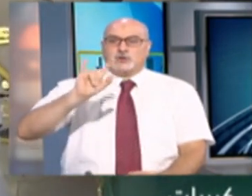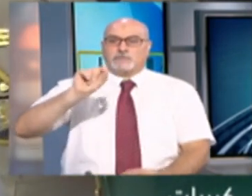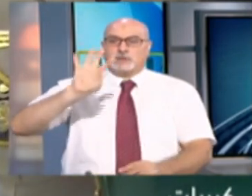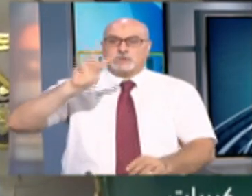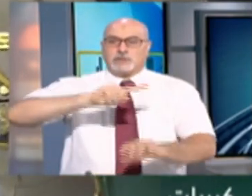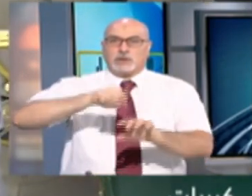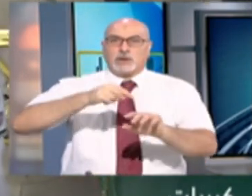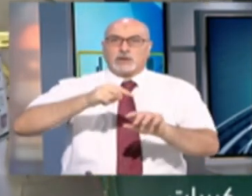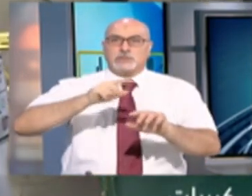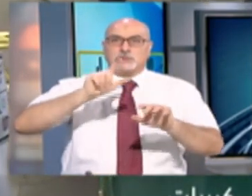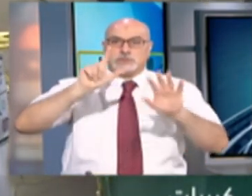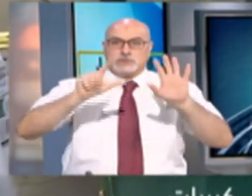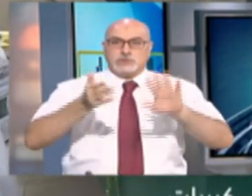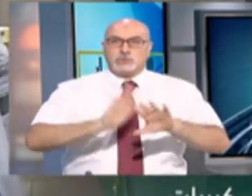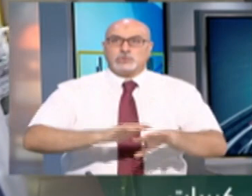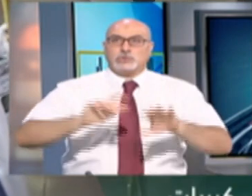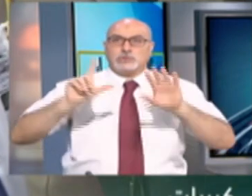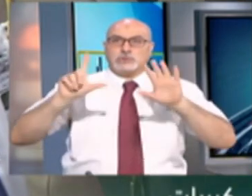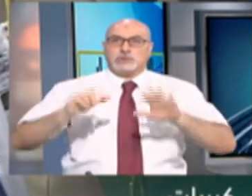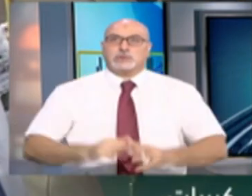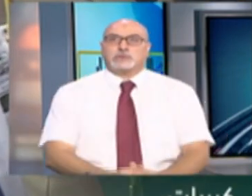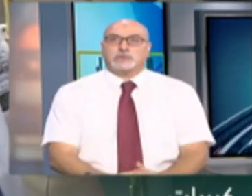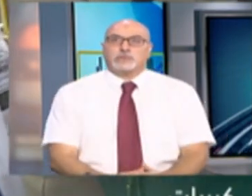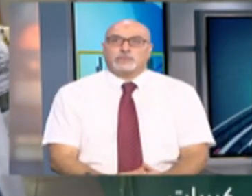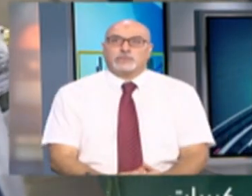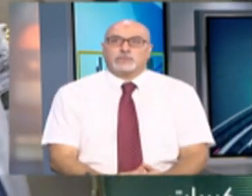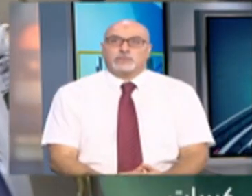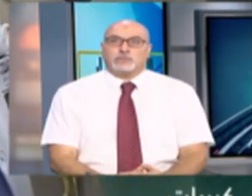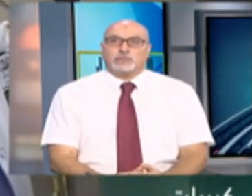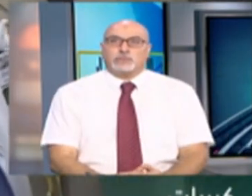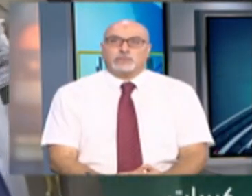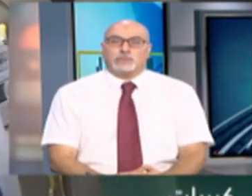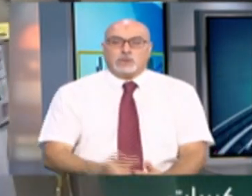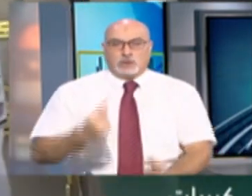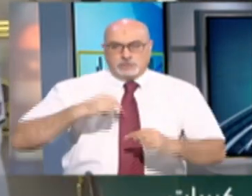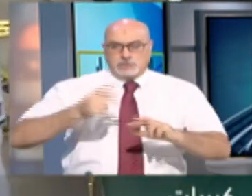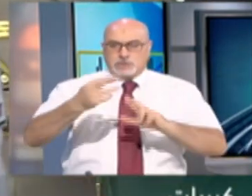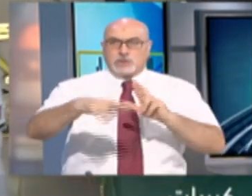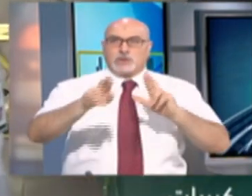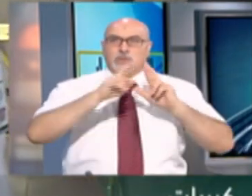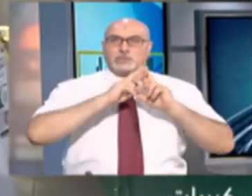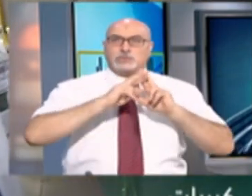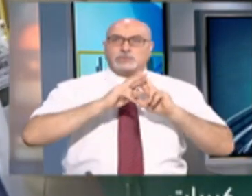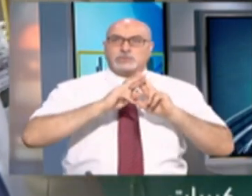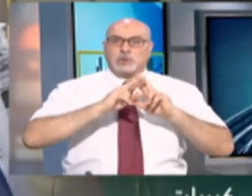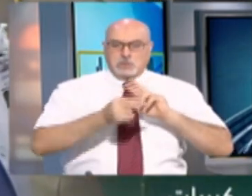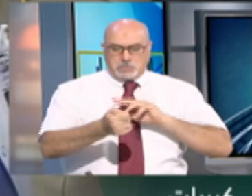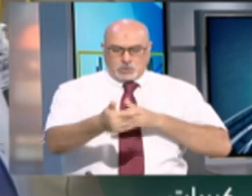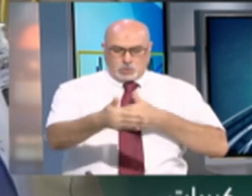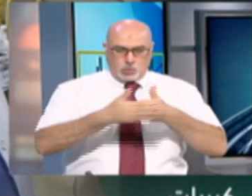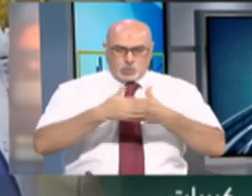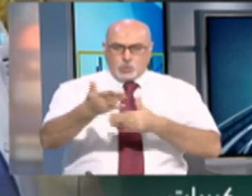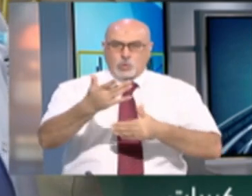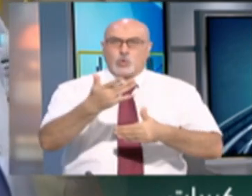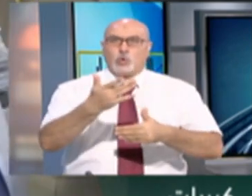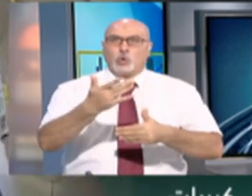واحد 150 مليح صافي على النابا 120 لي دون اون سومان. Il était prêt et on devait l'inaugurer le